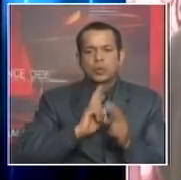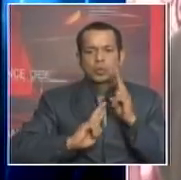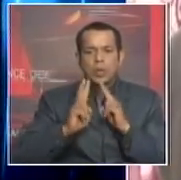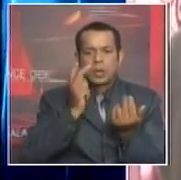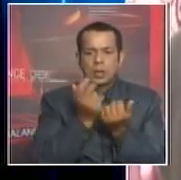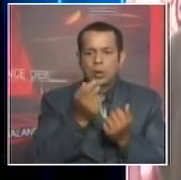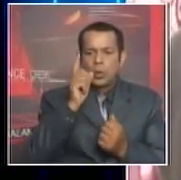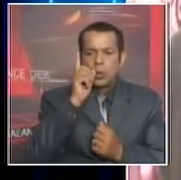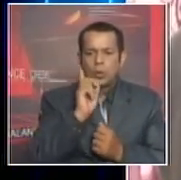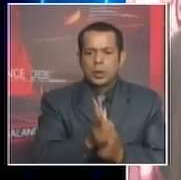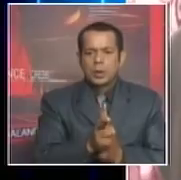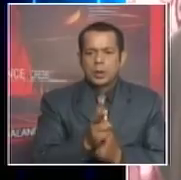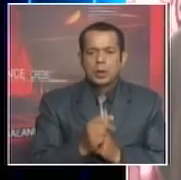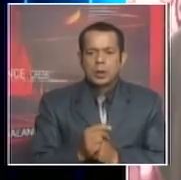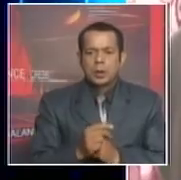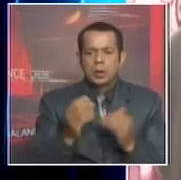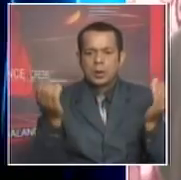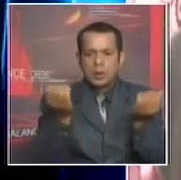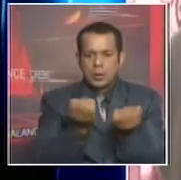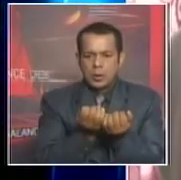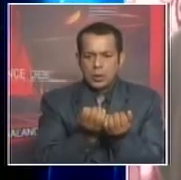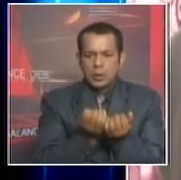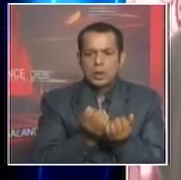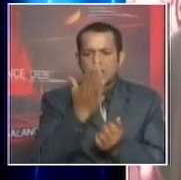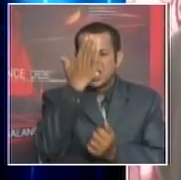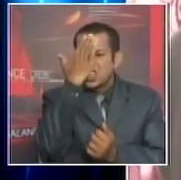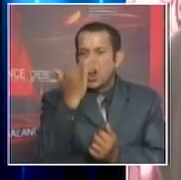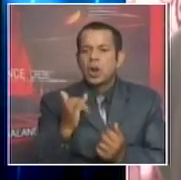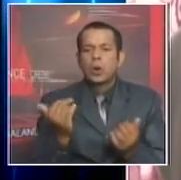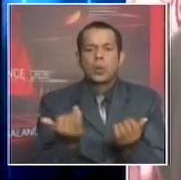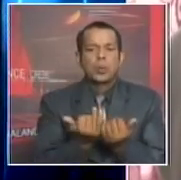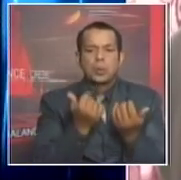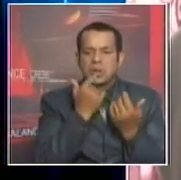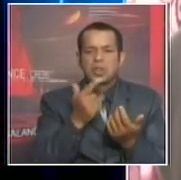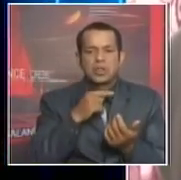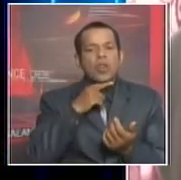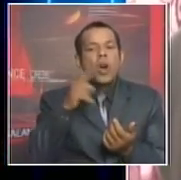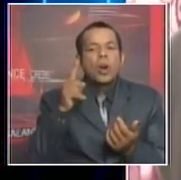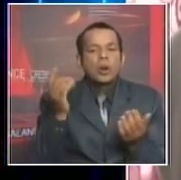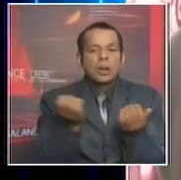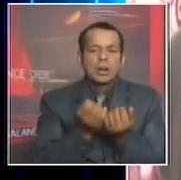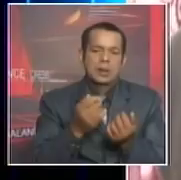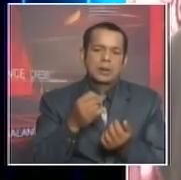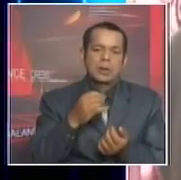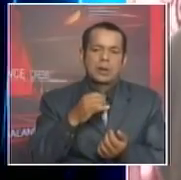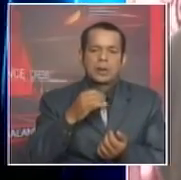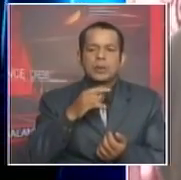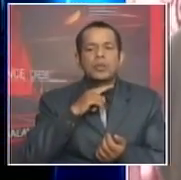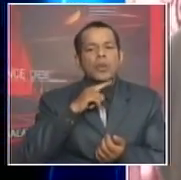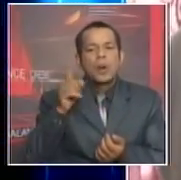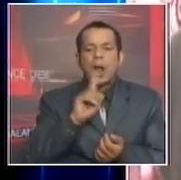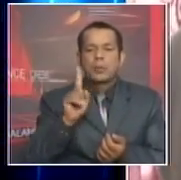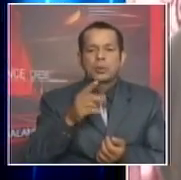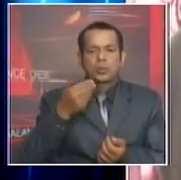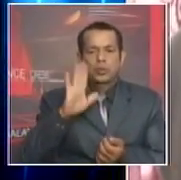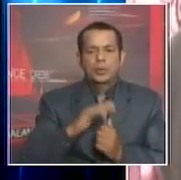र यसरी गर्दाखेरि पनि किन गर्यो भन्ने अब नगर्दा त नराम्रो हुन्छ किन गरेन भन्ने छँदैछ